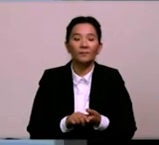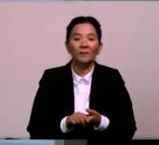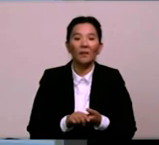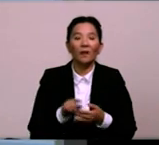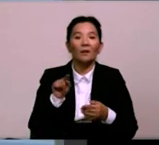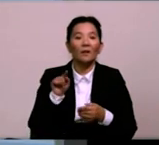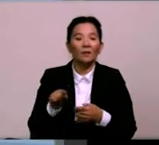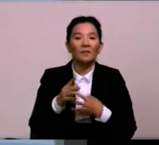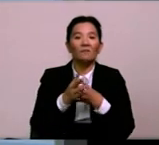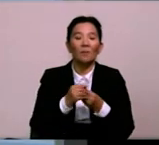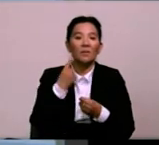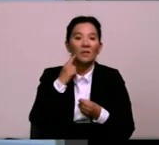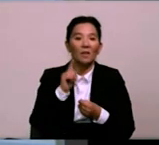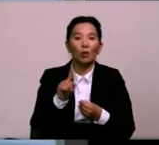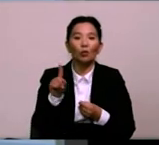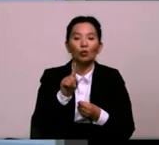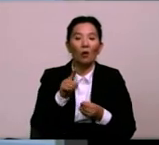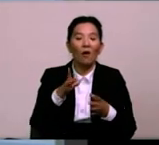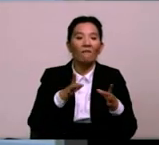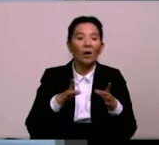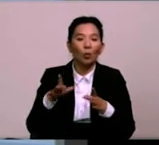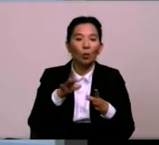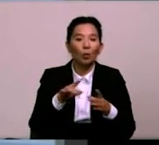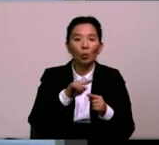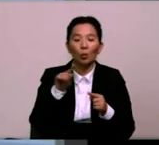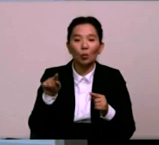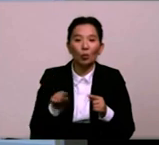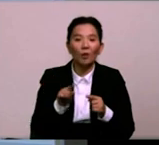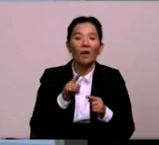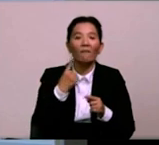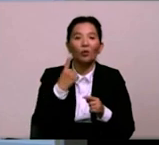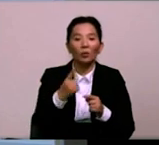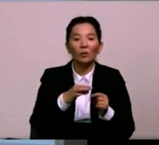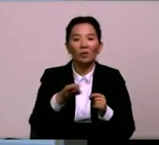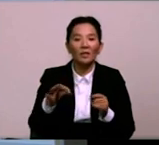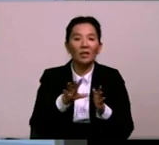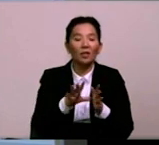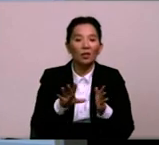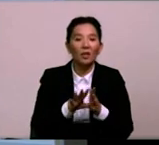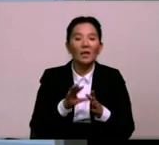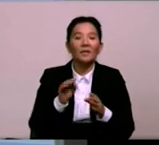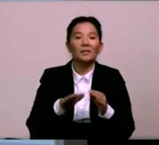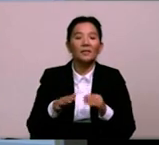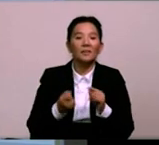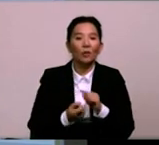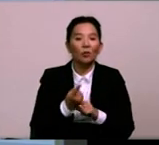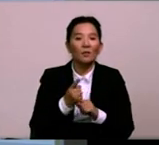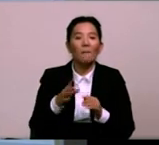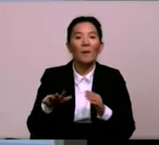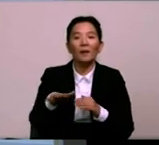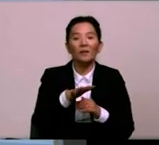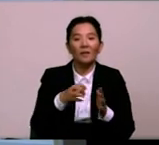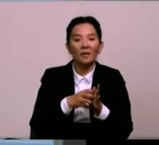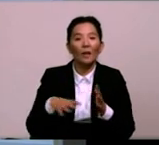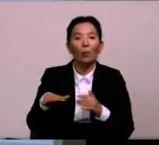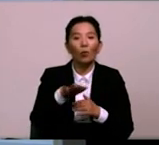Тогда мы с вами знаем, что вокруг любого проводника с электрическим током создается магнитное поле, а значит и